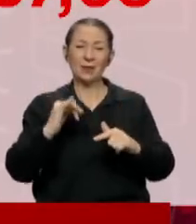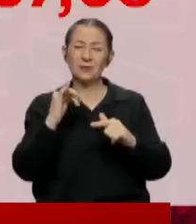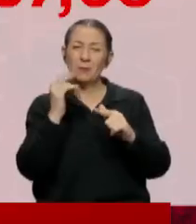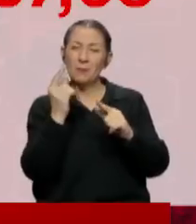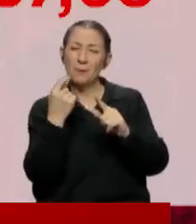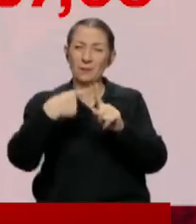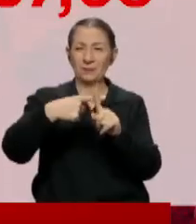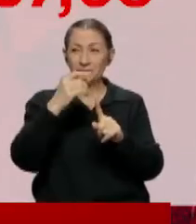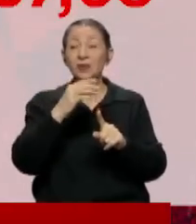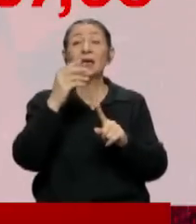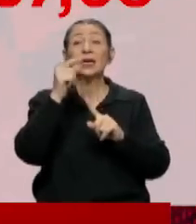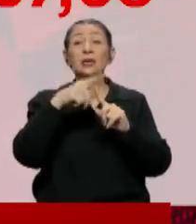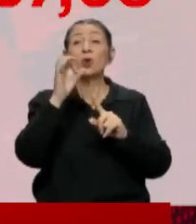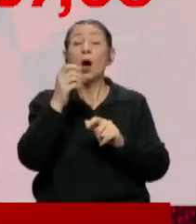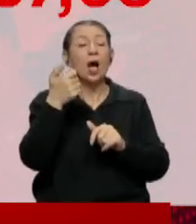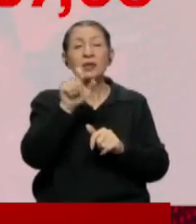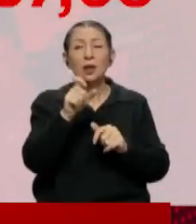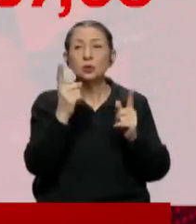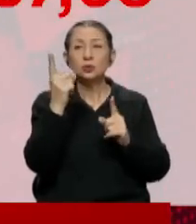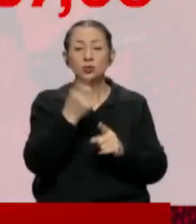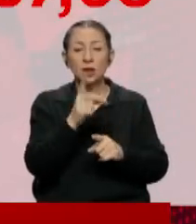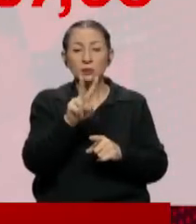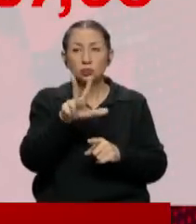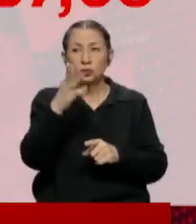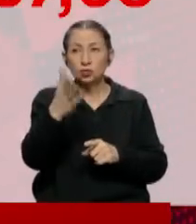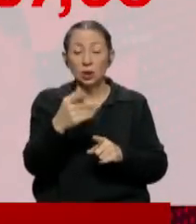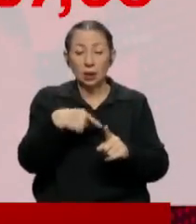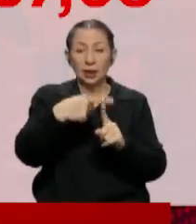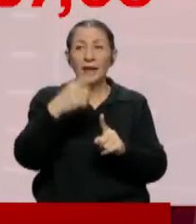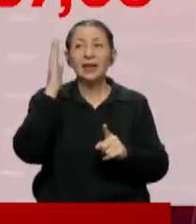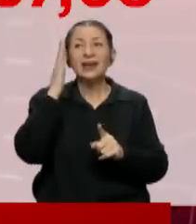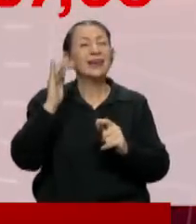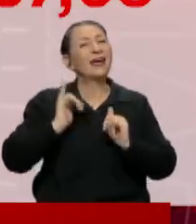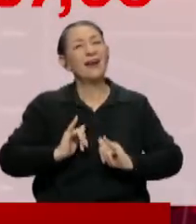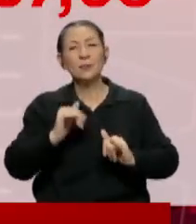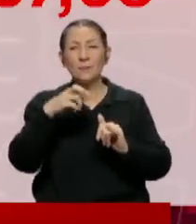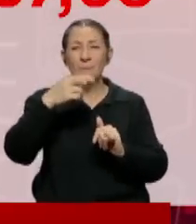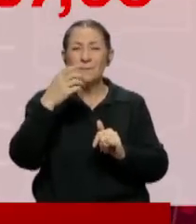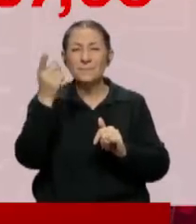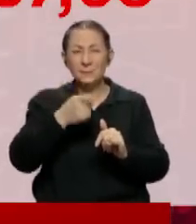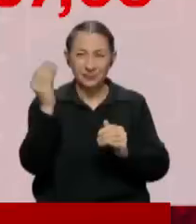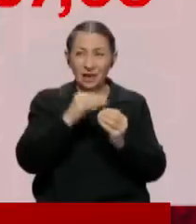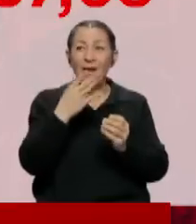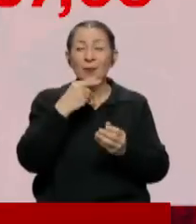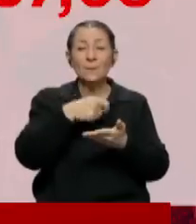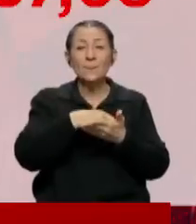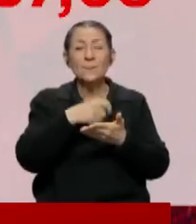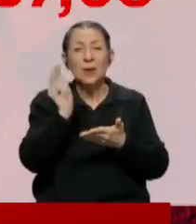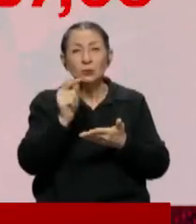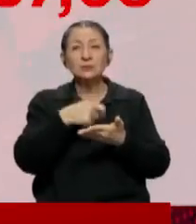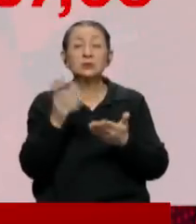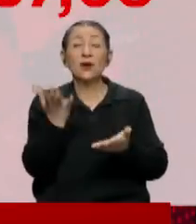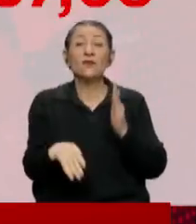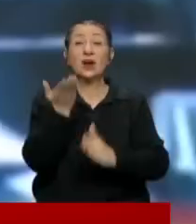ito'nun 6 aylık enflasyonuysa zaten %23'tü üstüne refah Payı eklendiğinde emeklinin memurun zammı çok daha